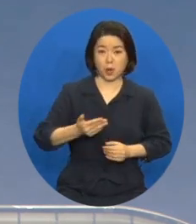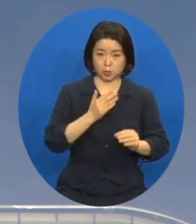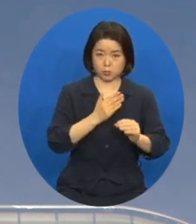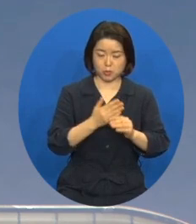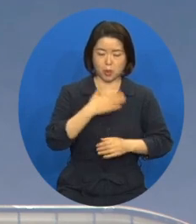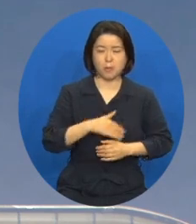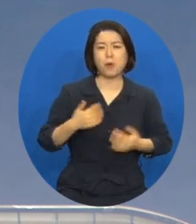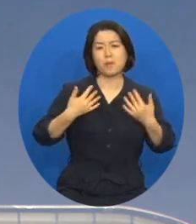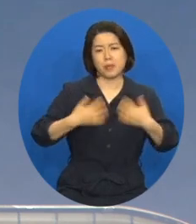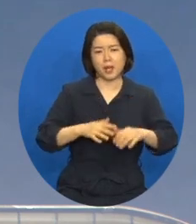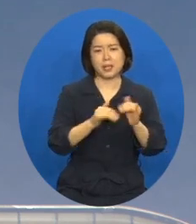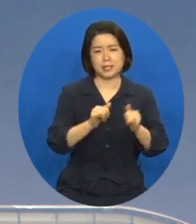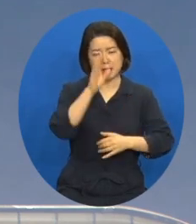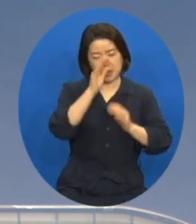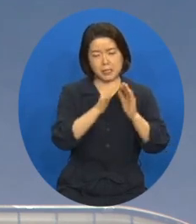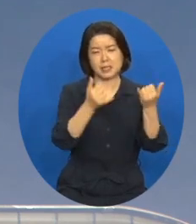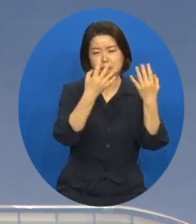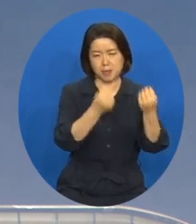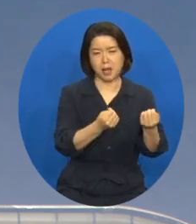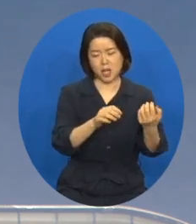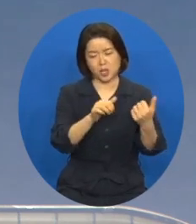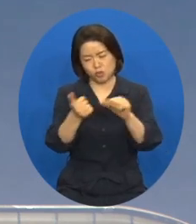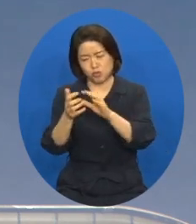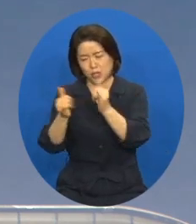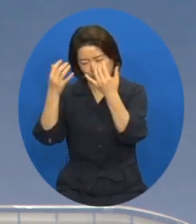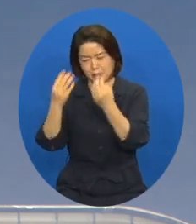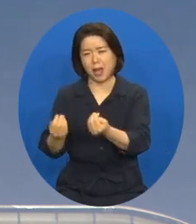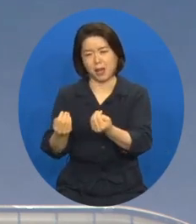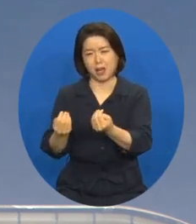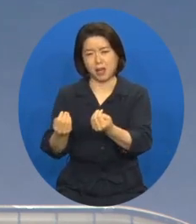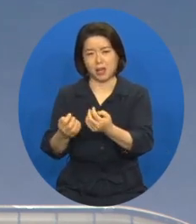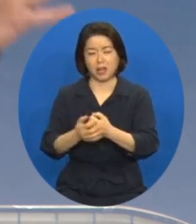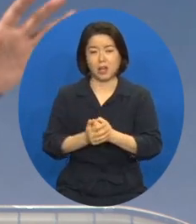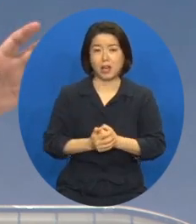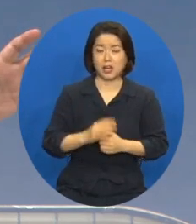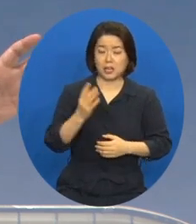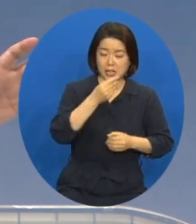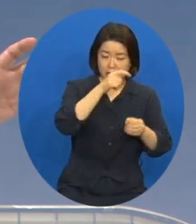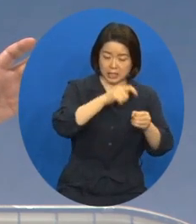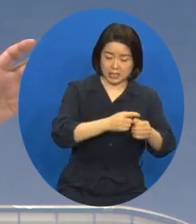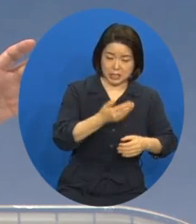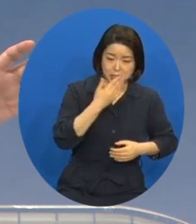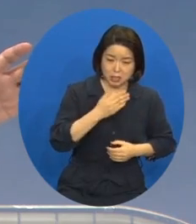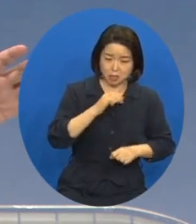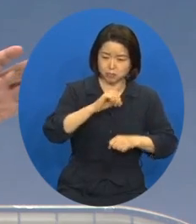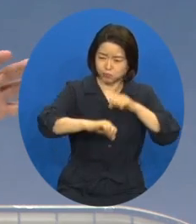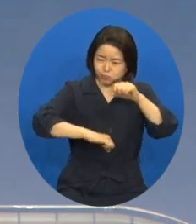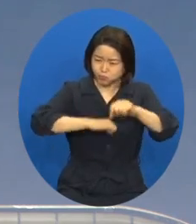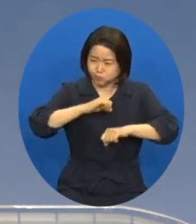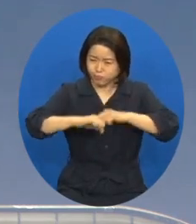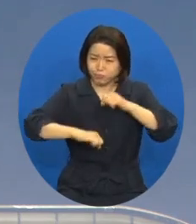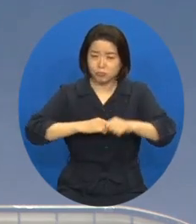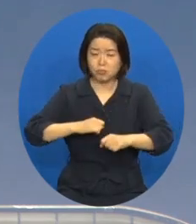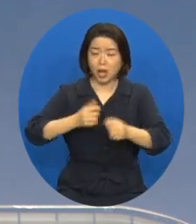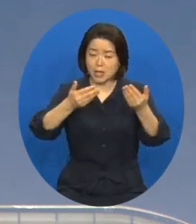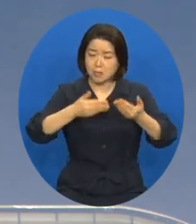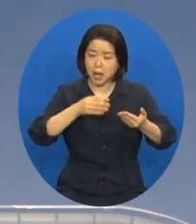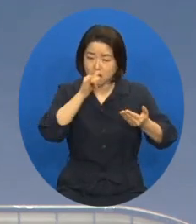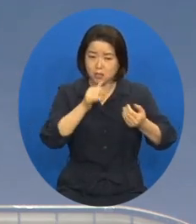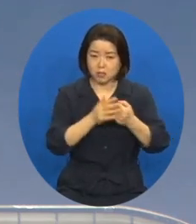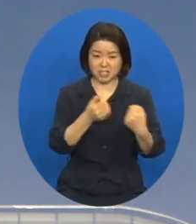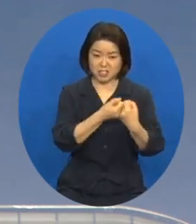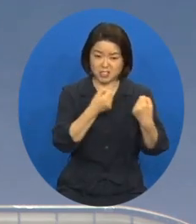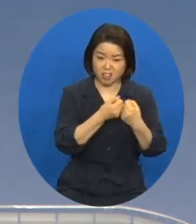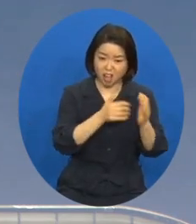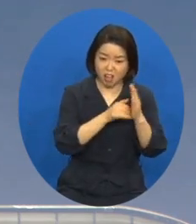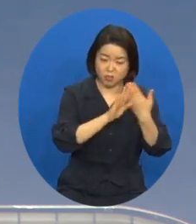사람과 병든 사람이 많고 죽은 사람도 적지 않습니다. 성찬을 함부로 받기 시작하니까 서로 싸우고 성찬